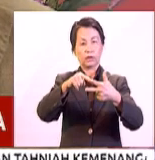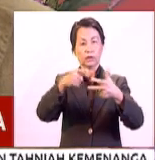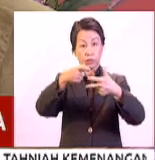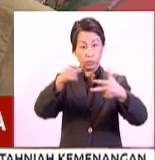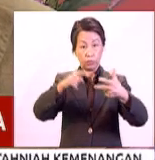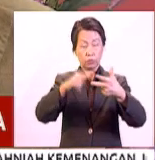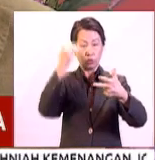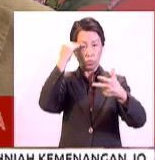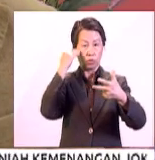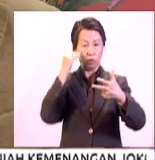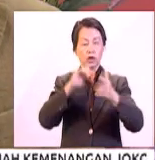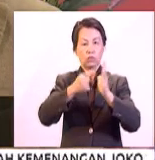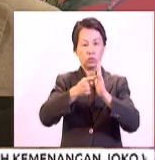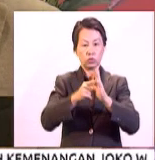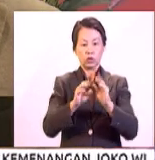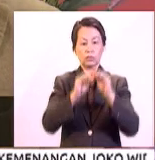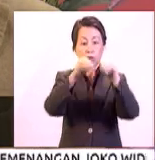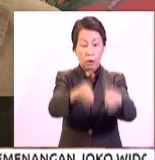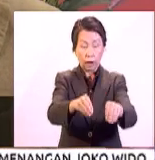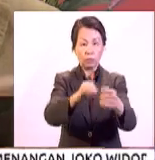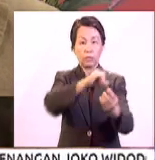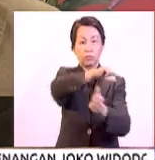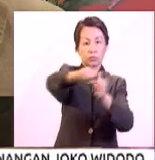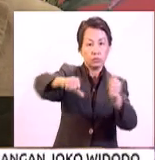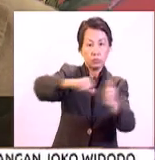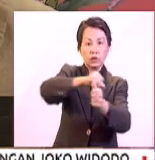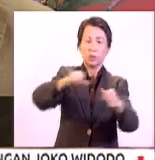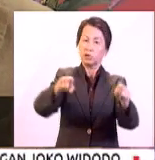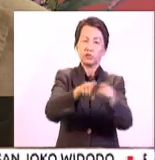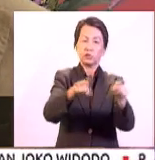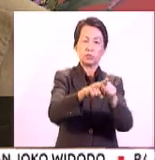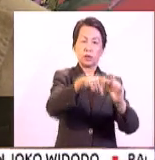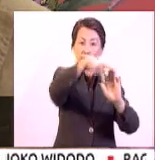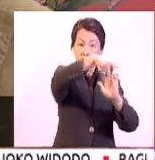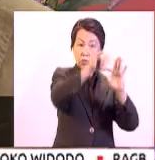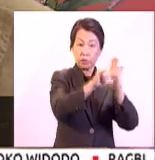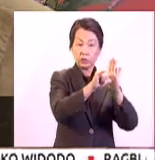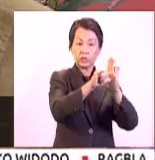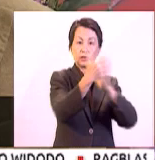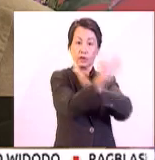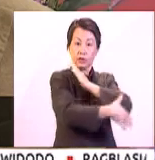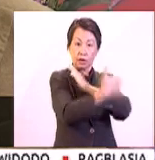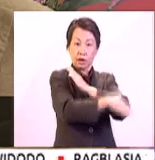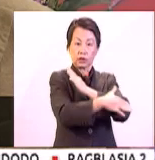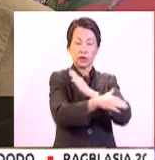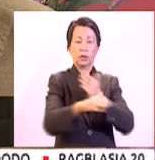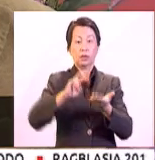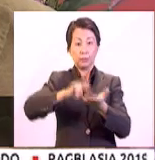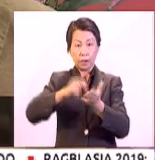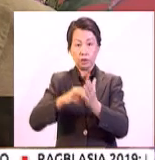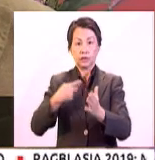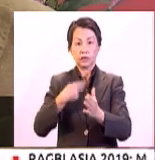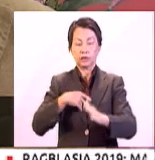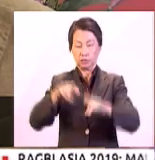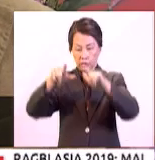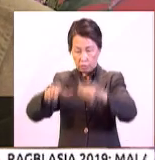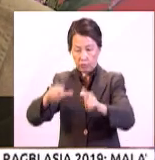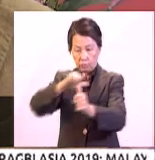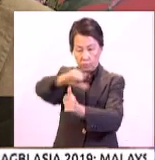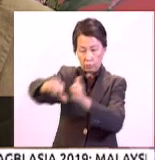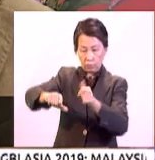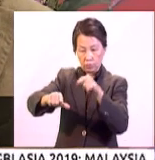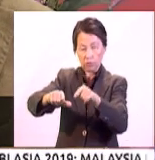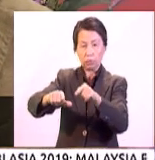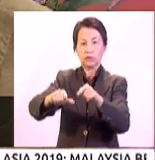dalam aeroangkasa dan ianya sejajar dengan polisi negara, iaitu kita meletakkan aeroangkasa antara